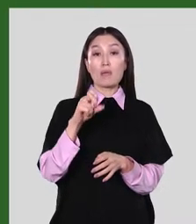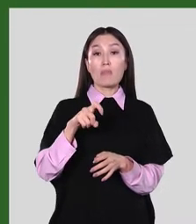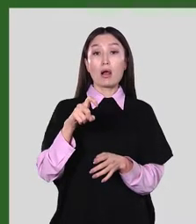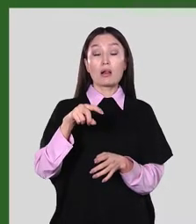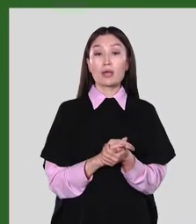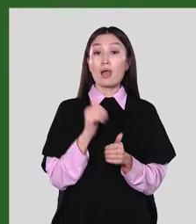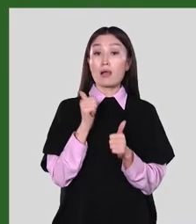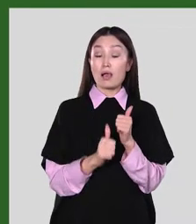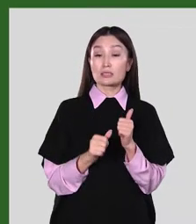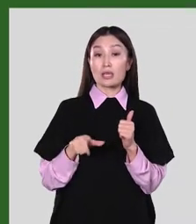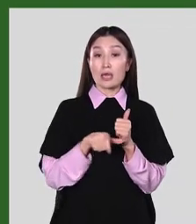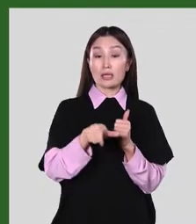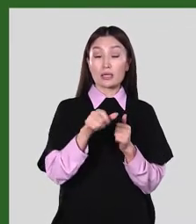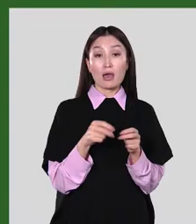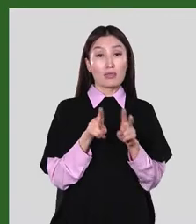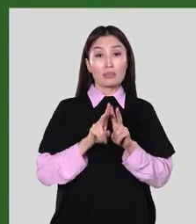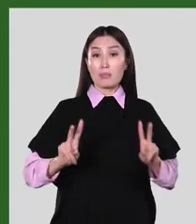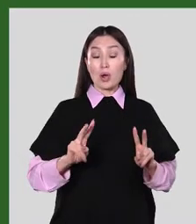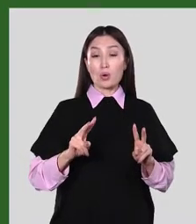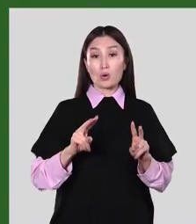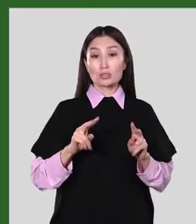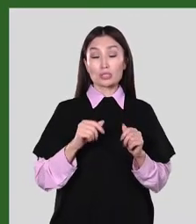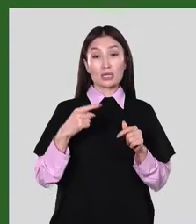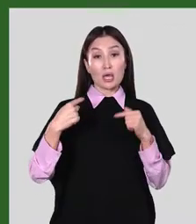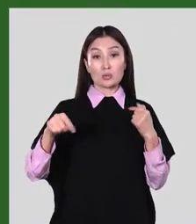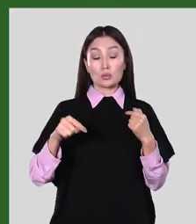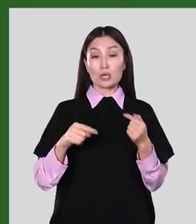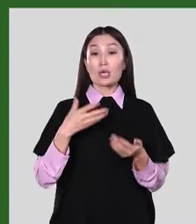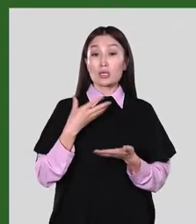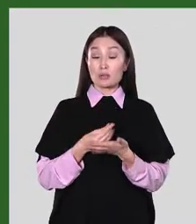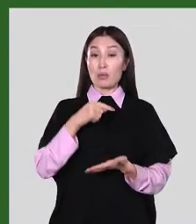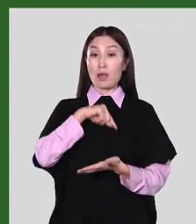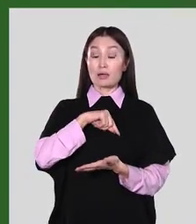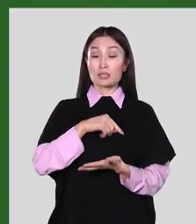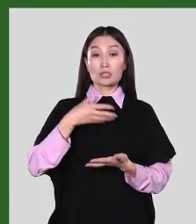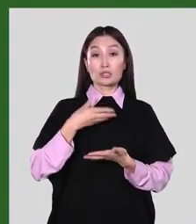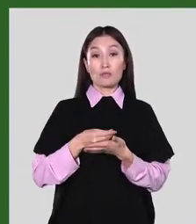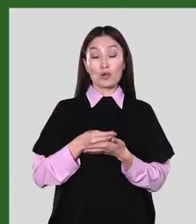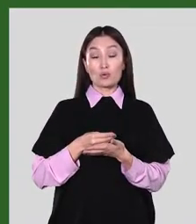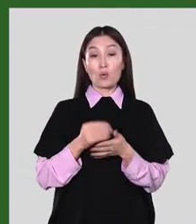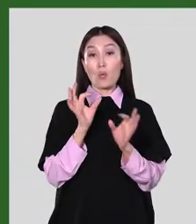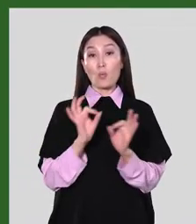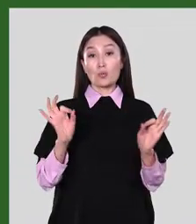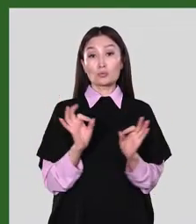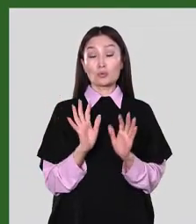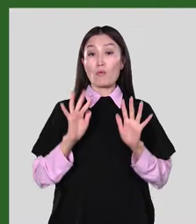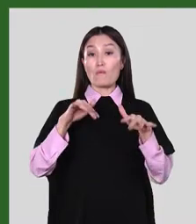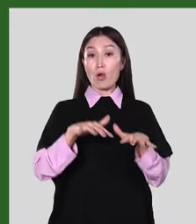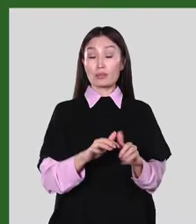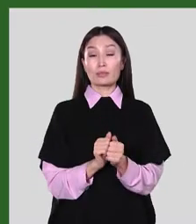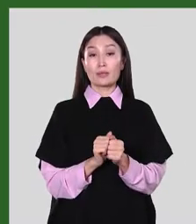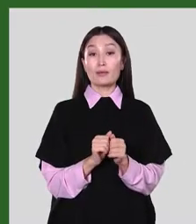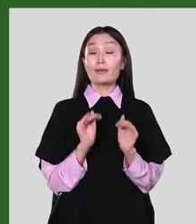каждая река не похожи на другие имеет свой характер и свою музыку волн